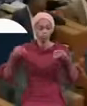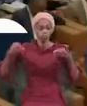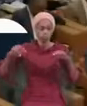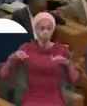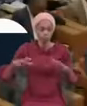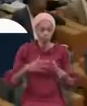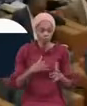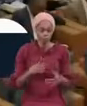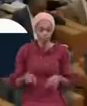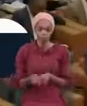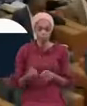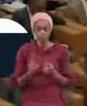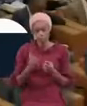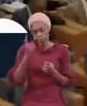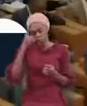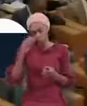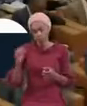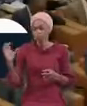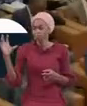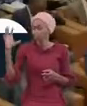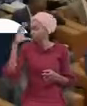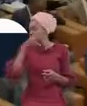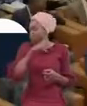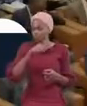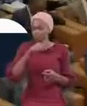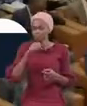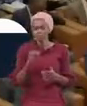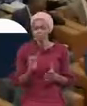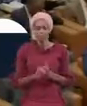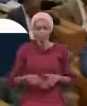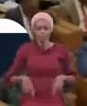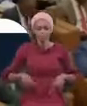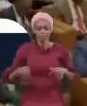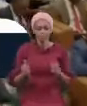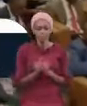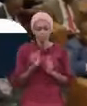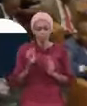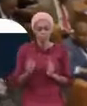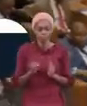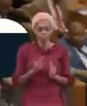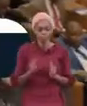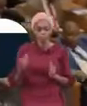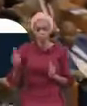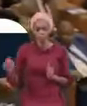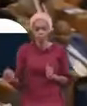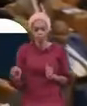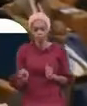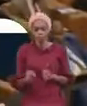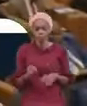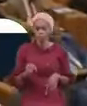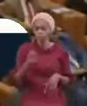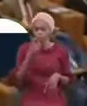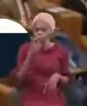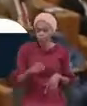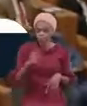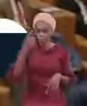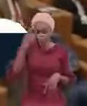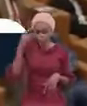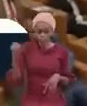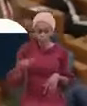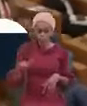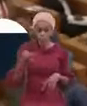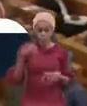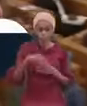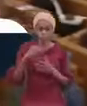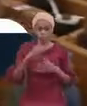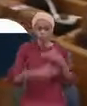en séjour au milieu de vous ce sera une loi perpétuel parmi vos descendants il en sera de